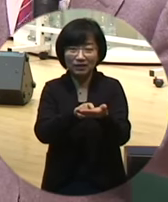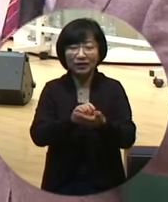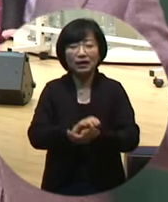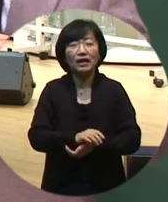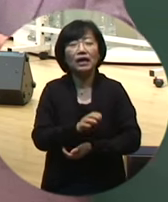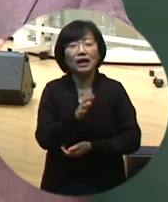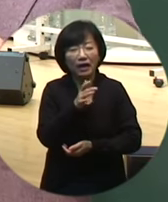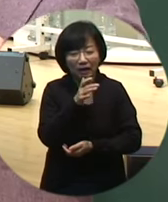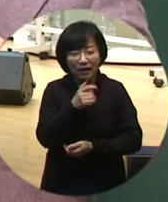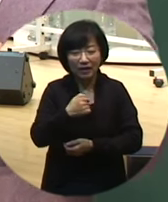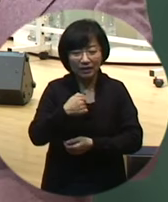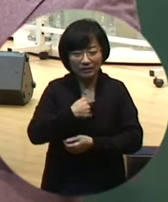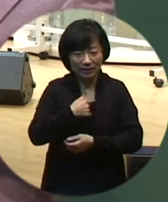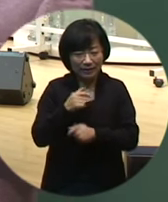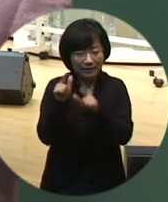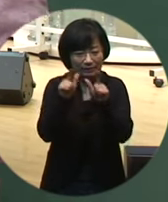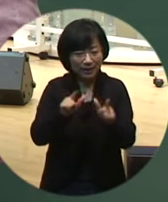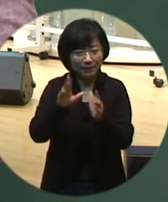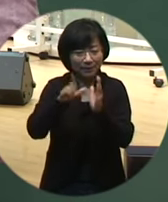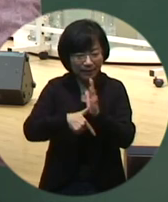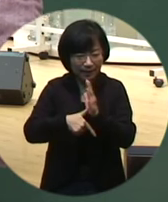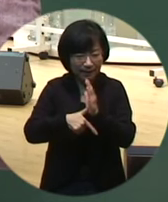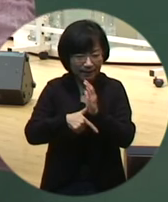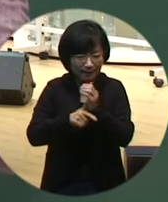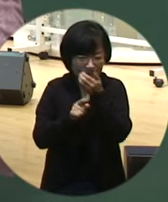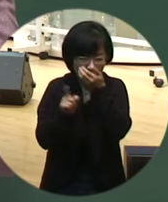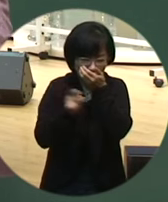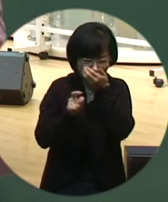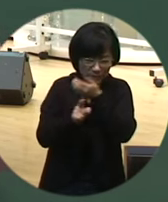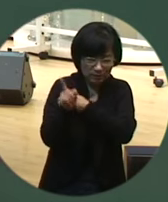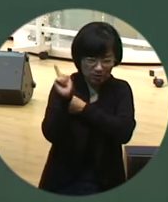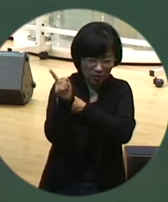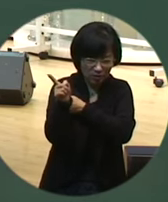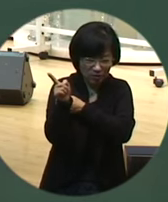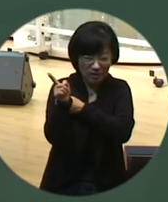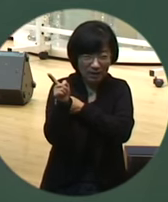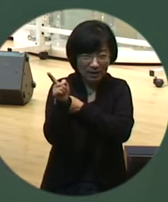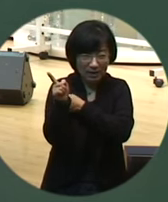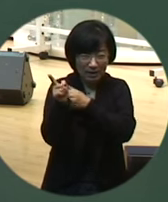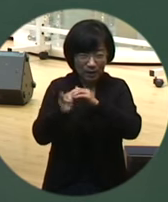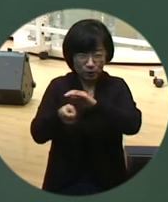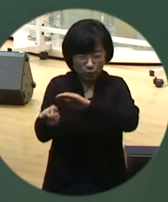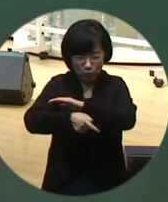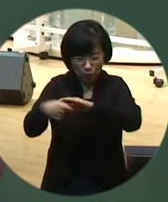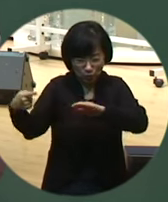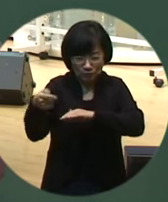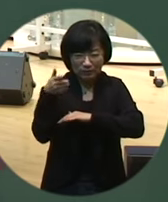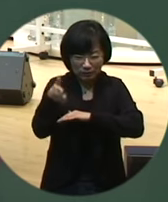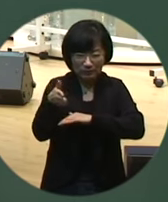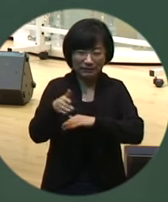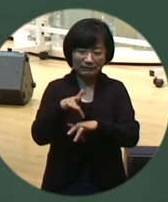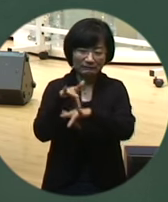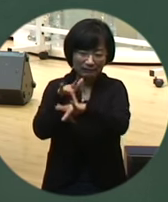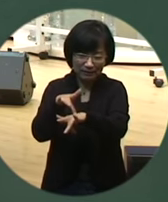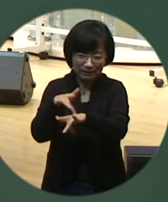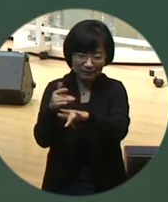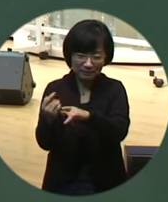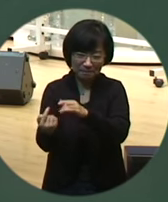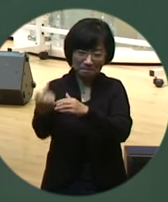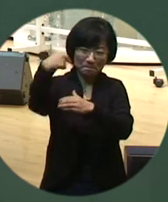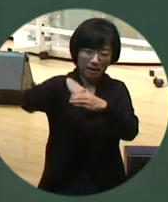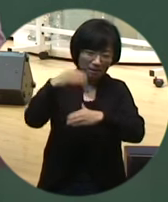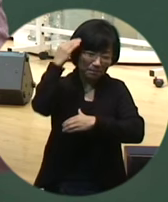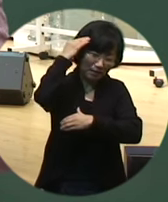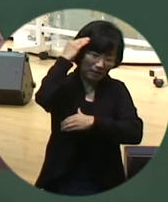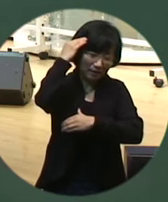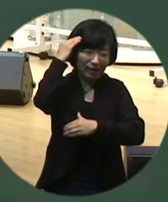내 인생에 저 도둑놈 마귀 사단이 들어와 있었구나. And I realized that this thief, Satan, the devil, had entered into